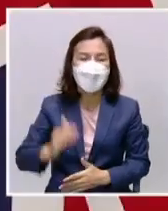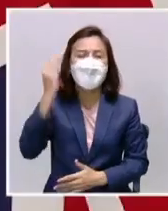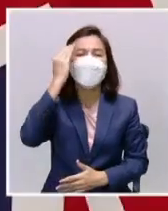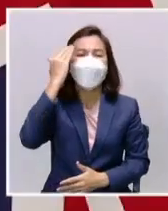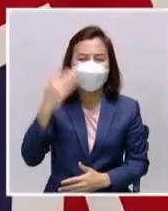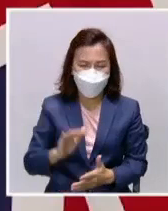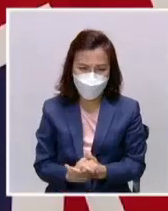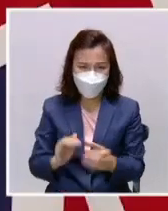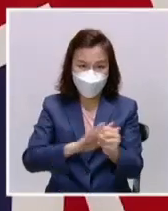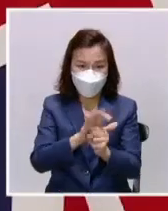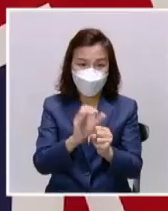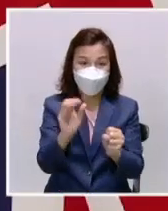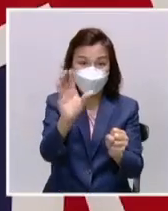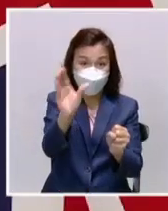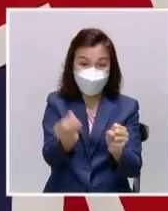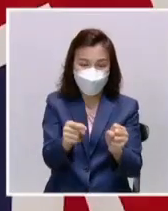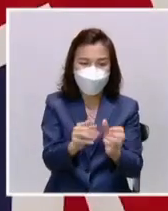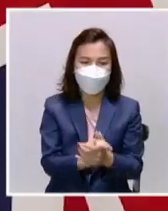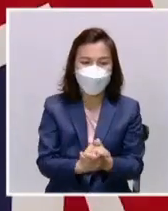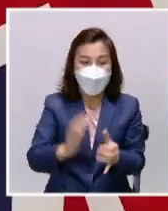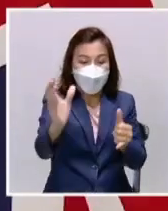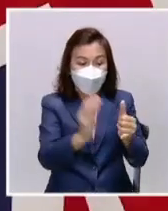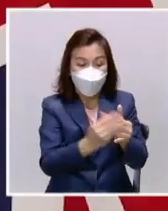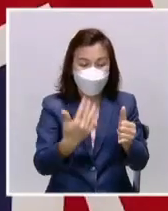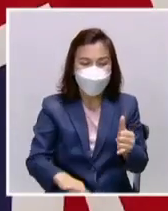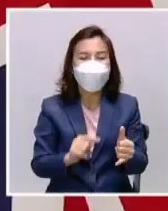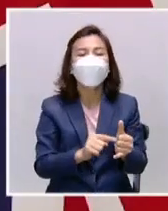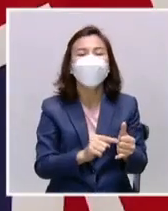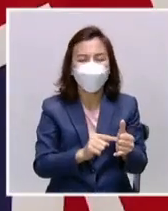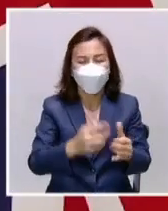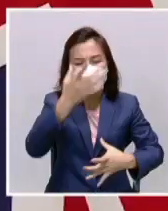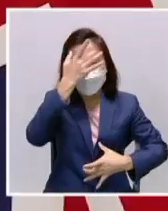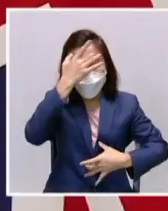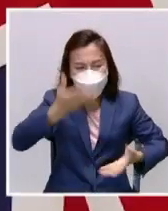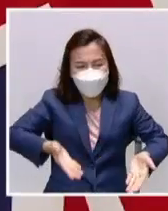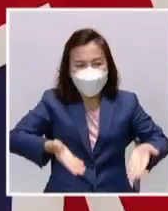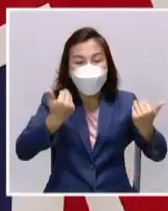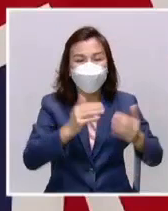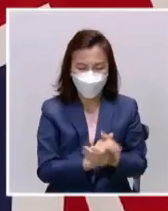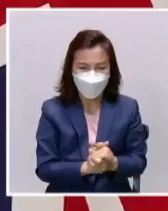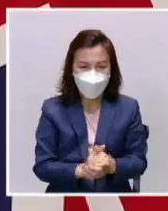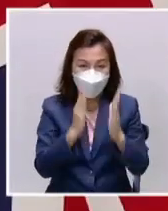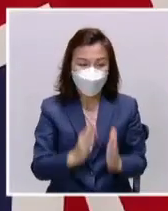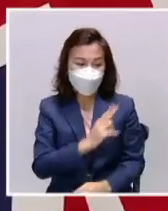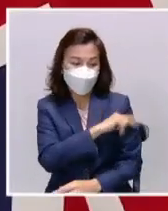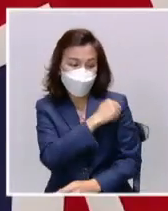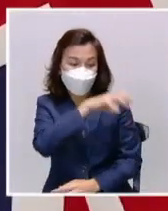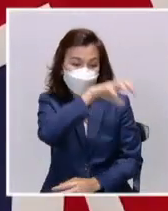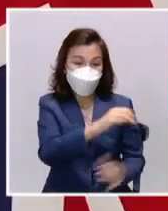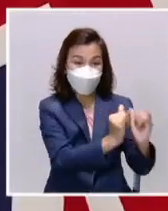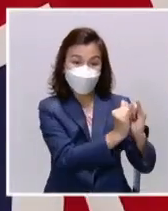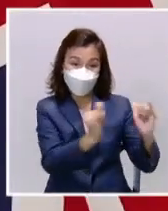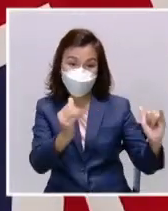แล้วว่าคงอีกสายพันธุ์โอมีความนั้นมีอาการไม่รุนแรงเท่ากับสายพันธุ์ก่อนหน้าแม้จะมียอดผู้ป่วยเข้ารักษาตัวที่โรงพยาบาล